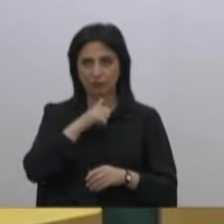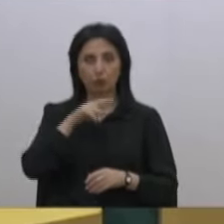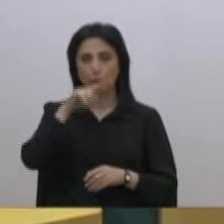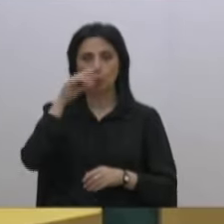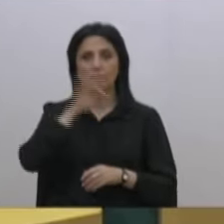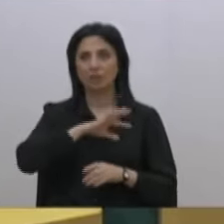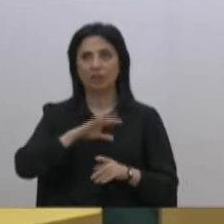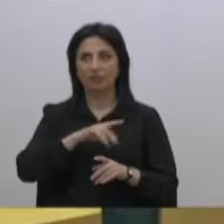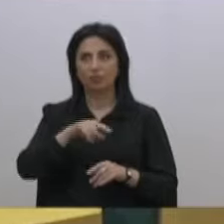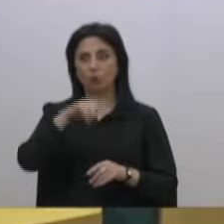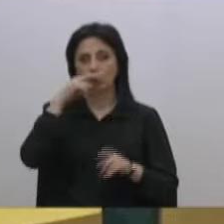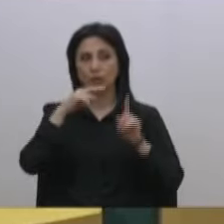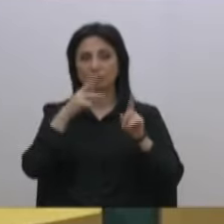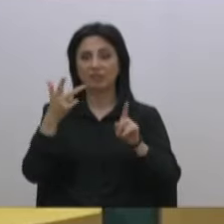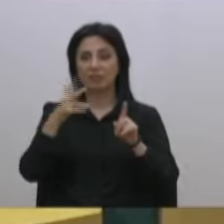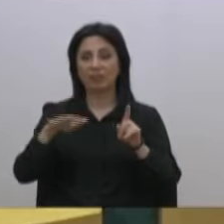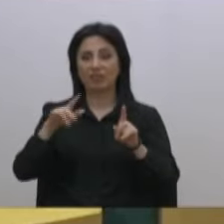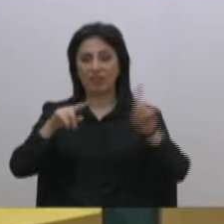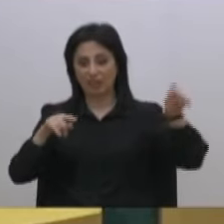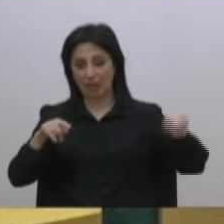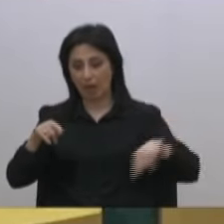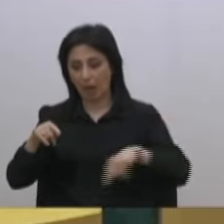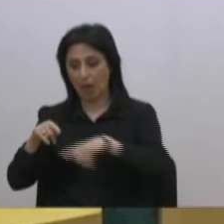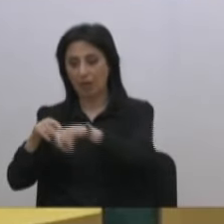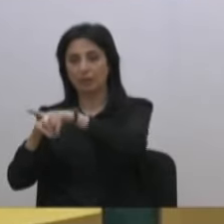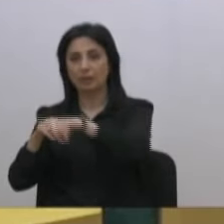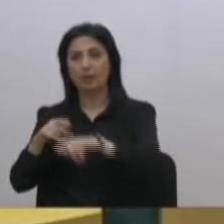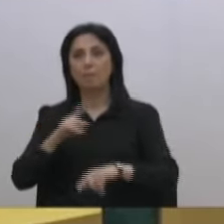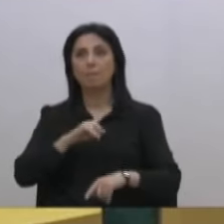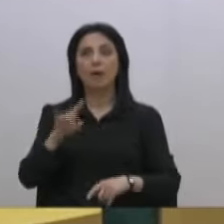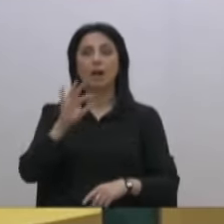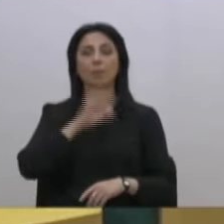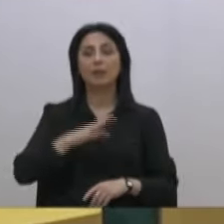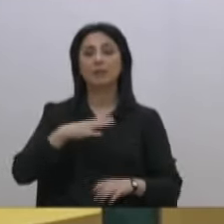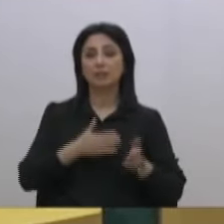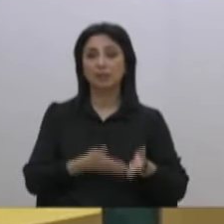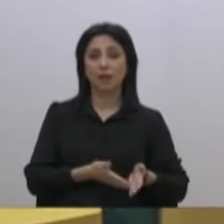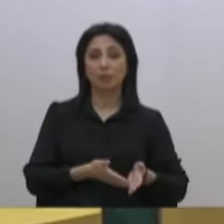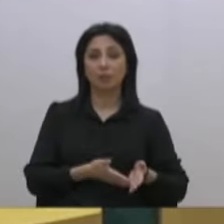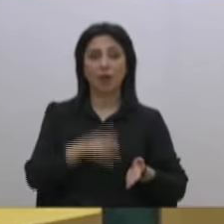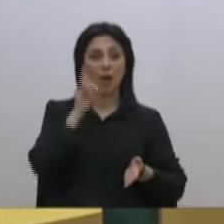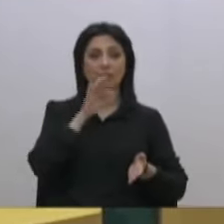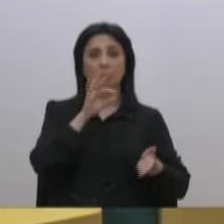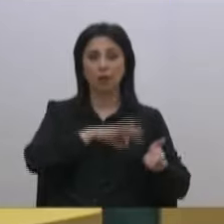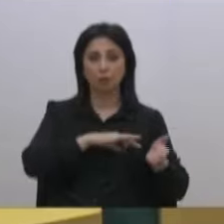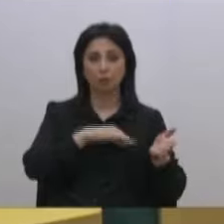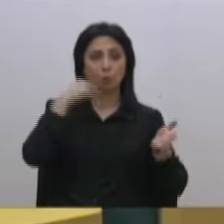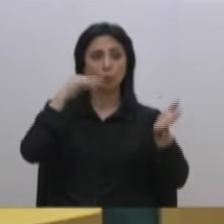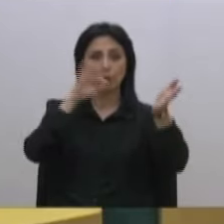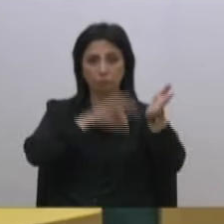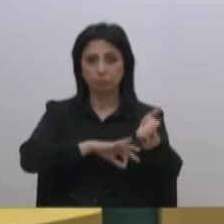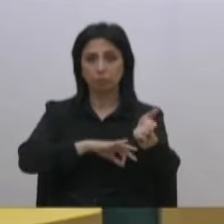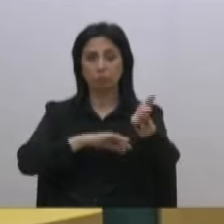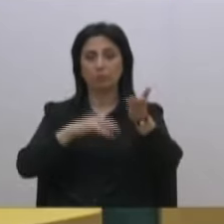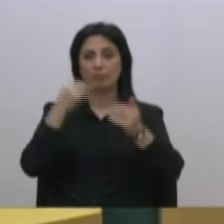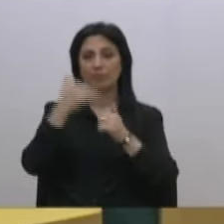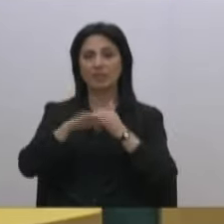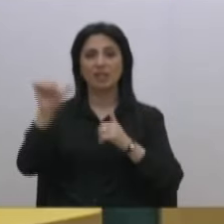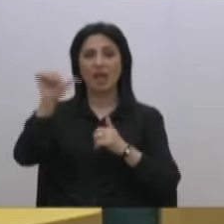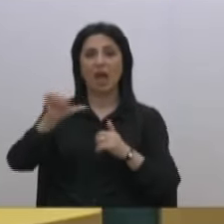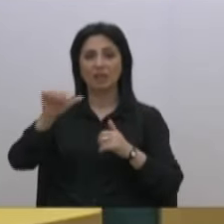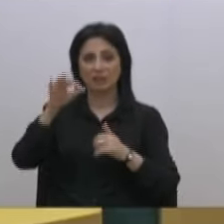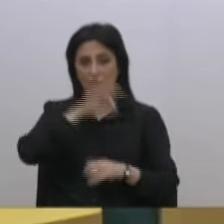სწორედ რუსეთის და შემდეგ იმ სამი ქვეყნის გავლით გადის. მაგრამ აწყობს საქართველოს, აწყობს აზერბაიჯანს, თურქეთს, აწყობს ცენტრალური